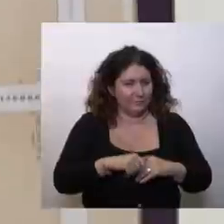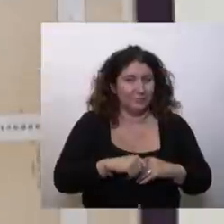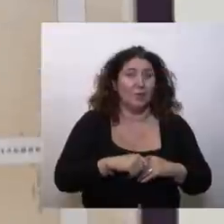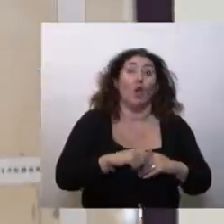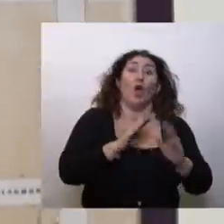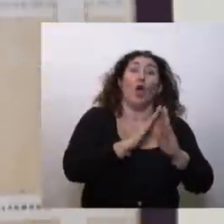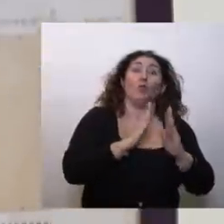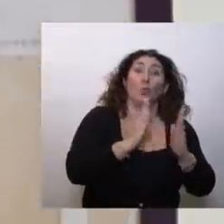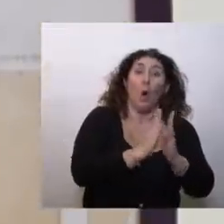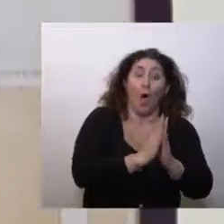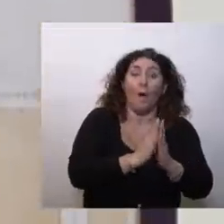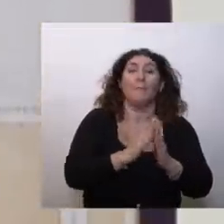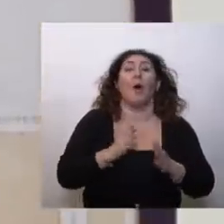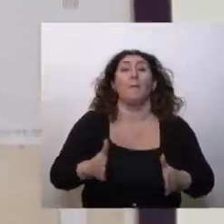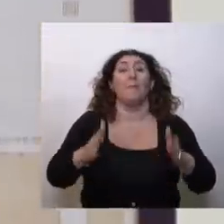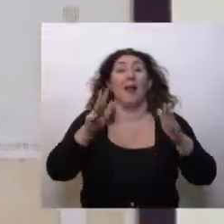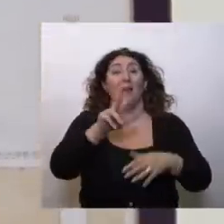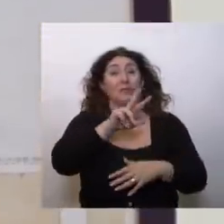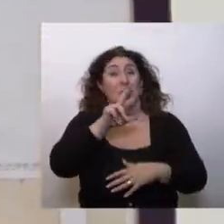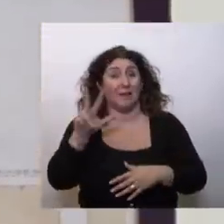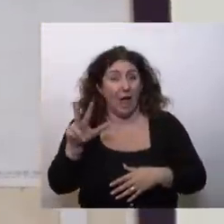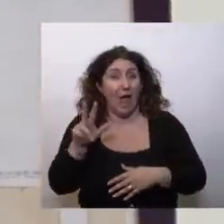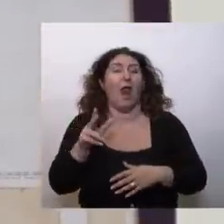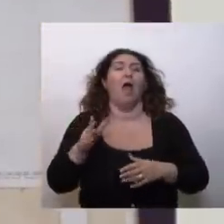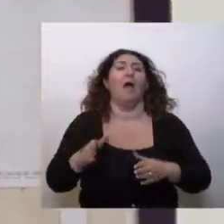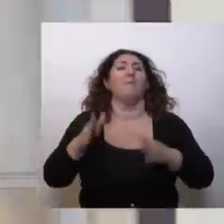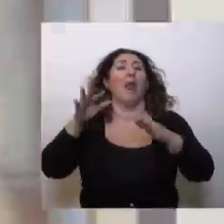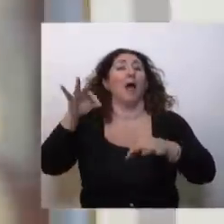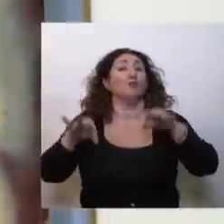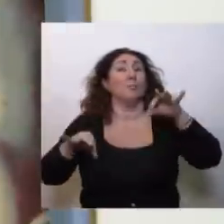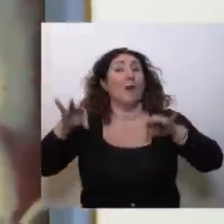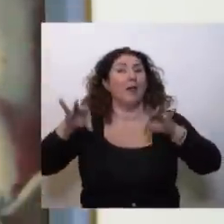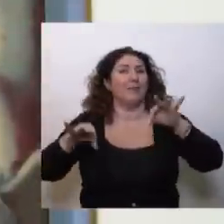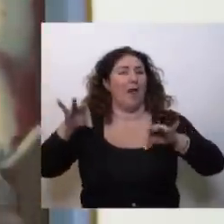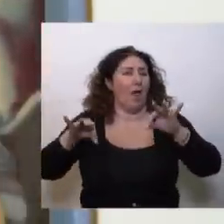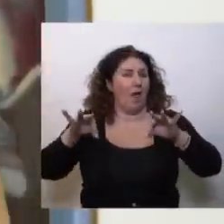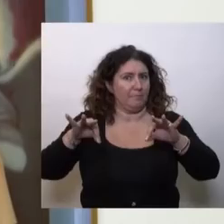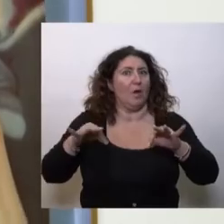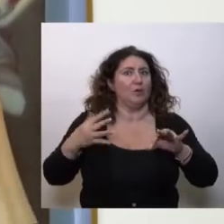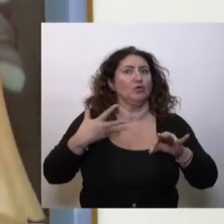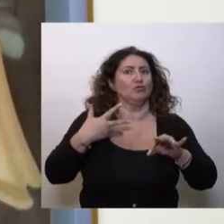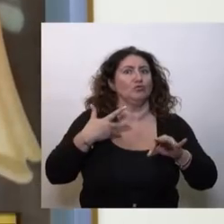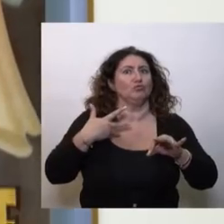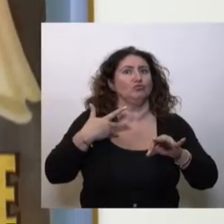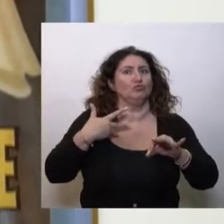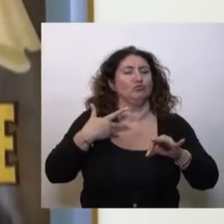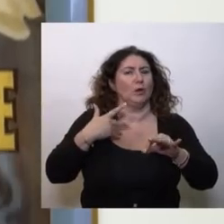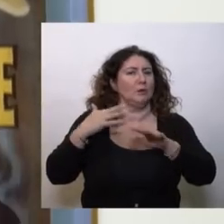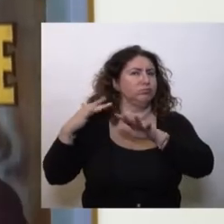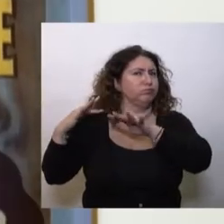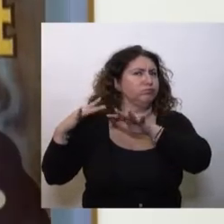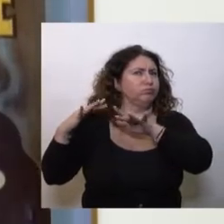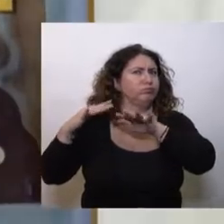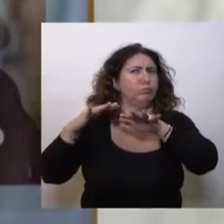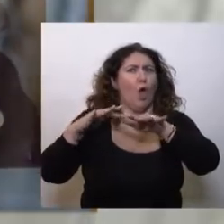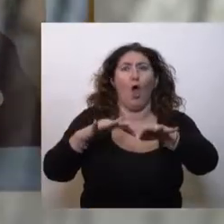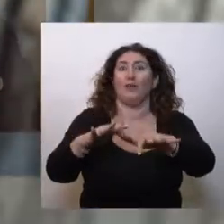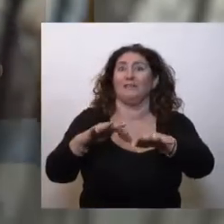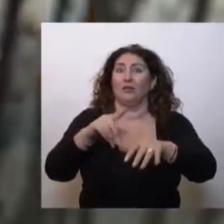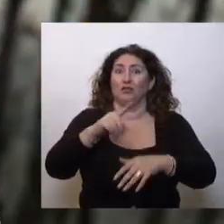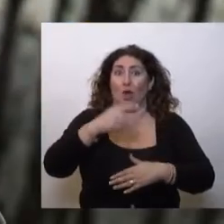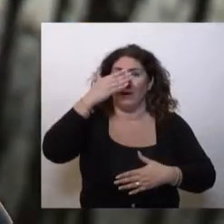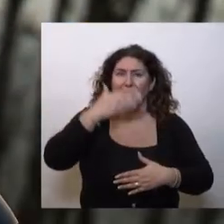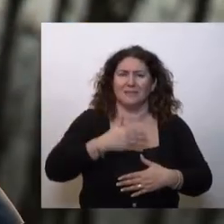Palazzo Madama si svolgono le ostensioni della Sindone, prima annuali e